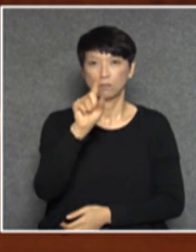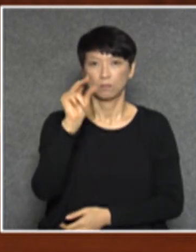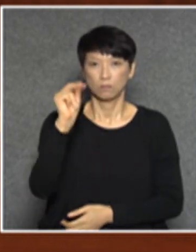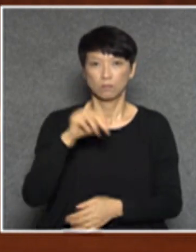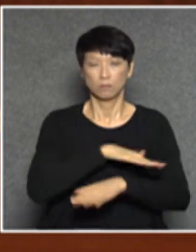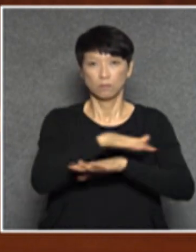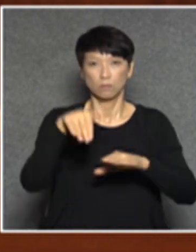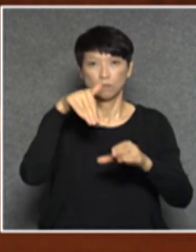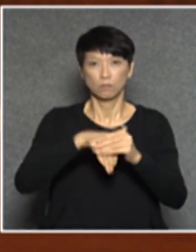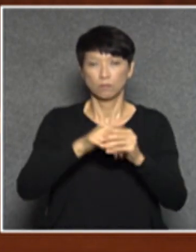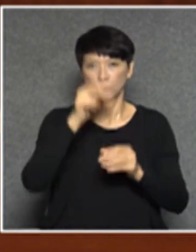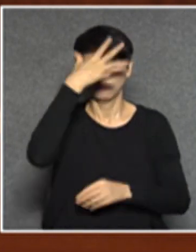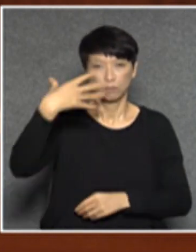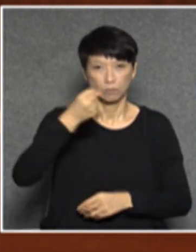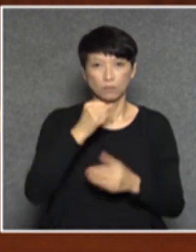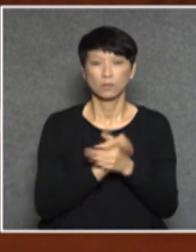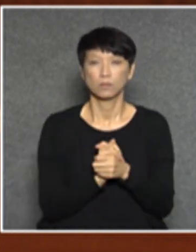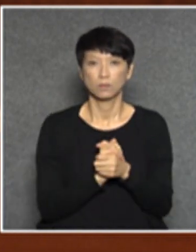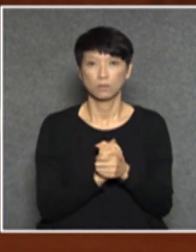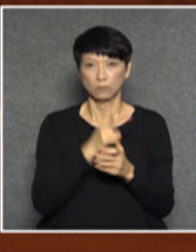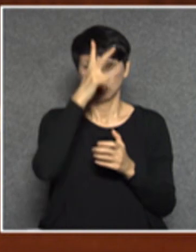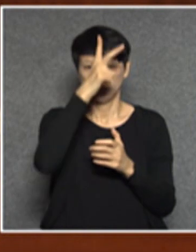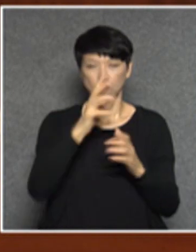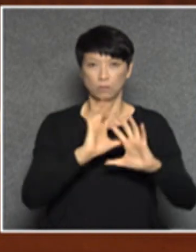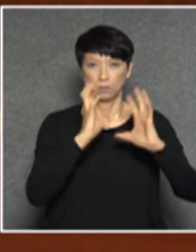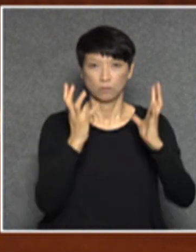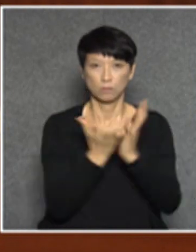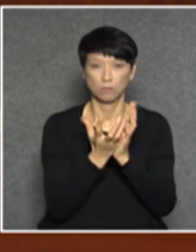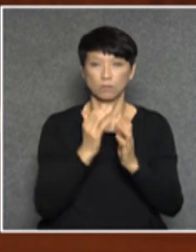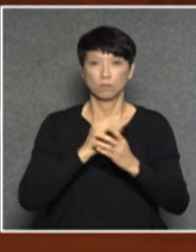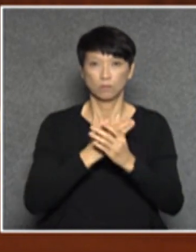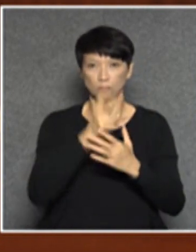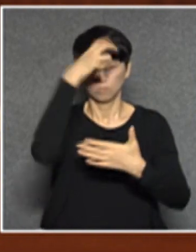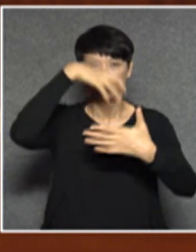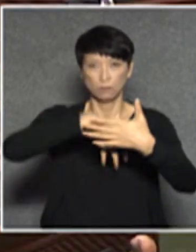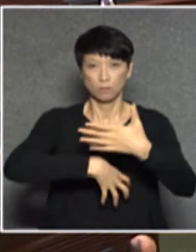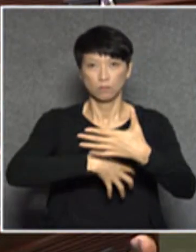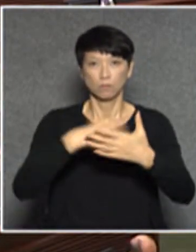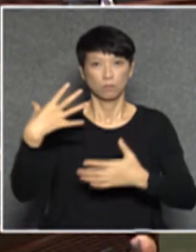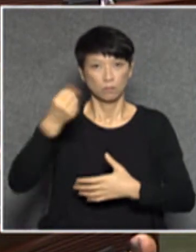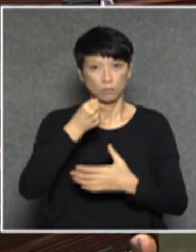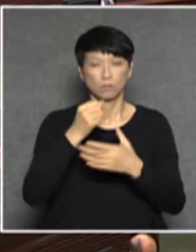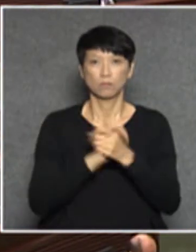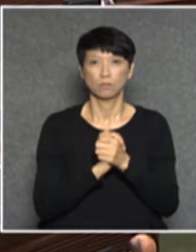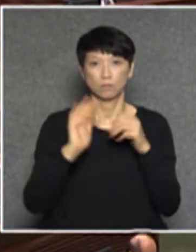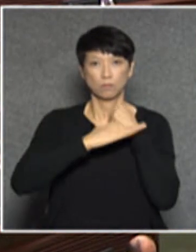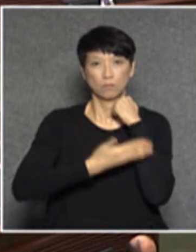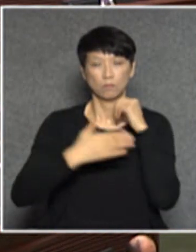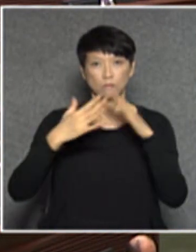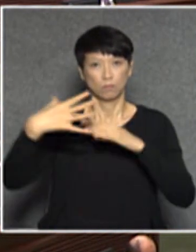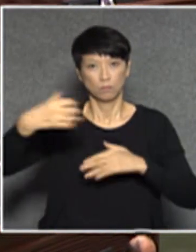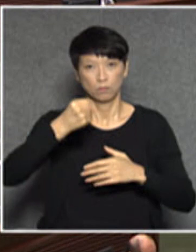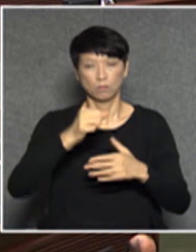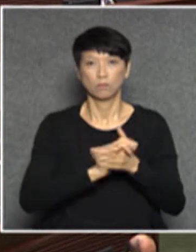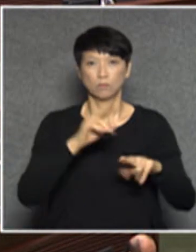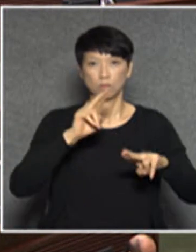長官。政府團隊，尤其是政務司司長、律政司司長和政制及內地事務局